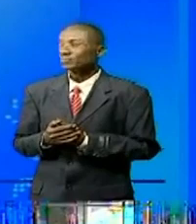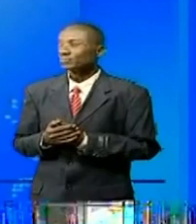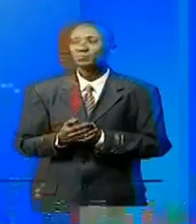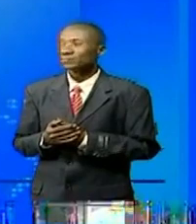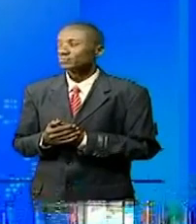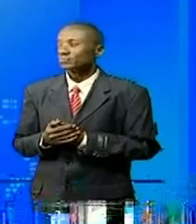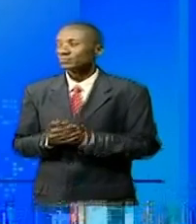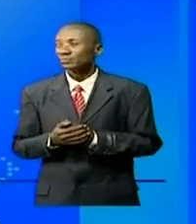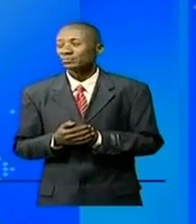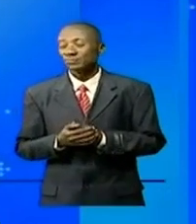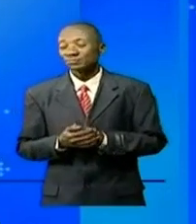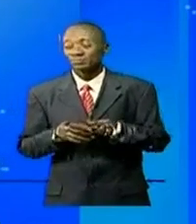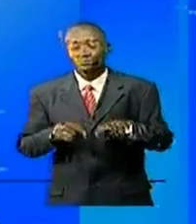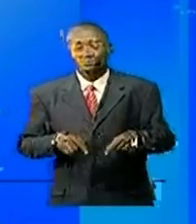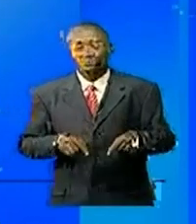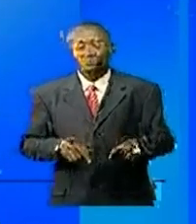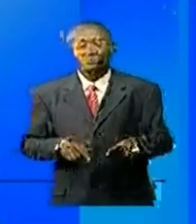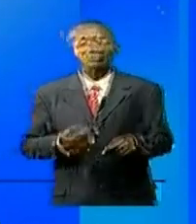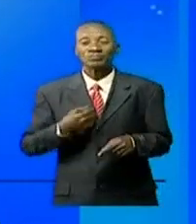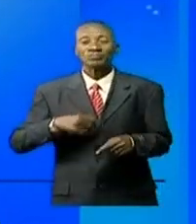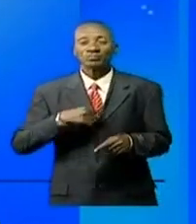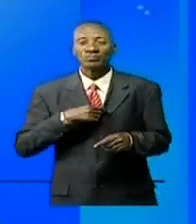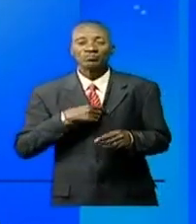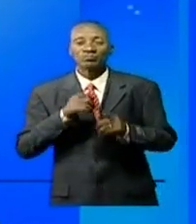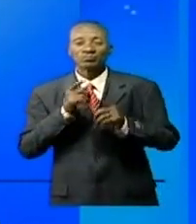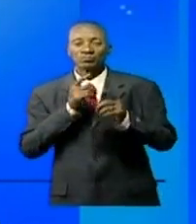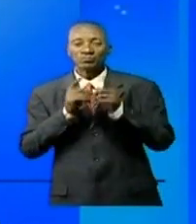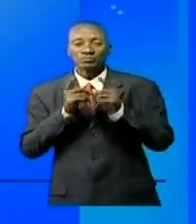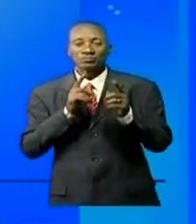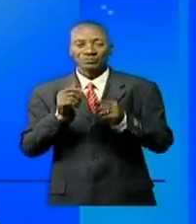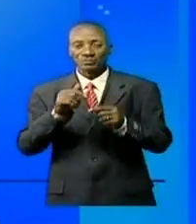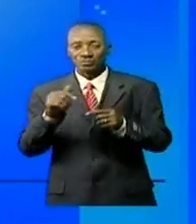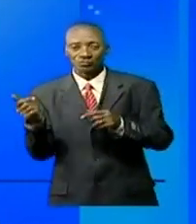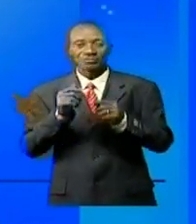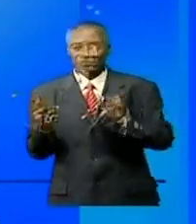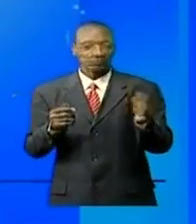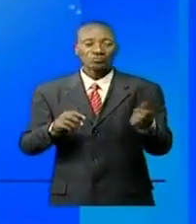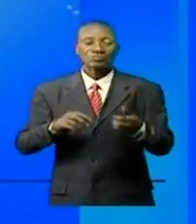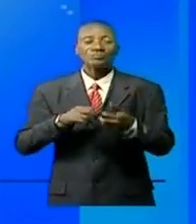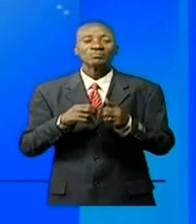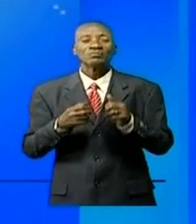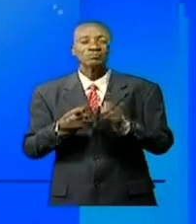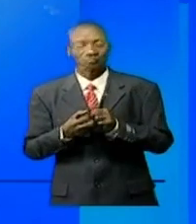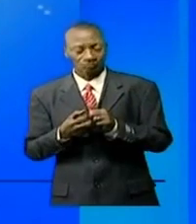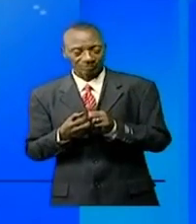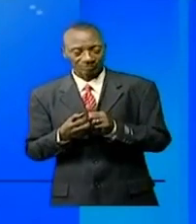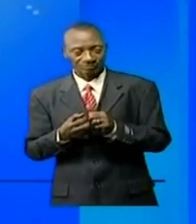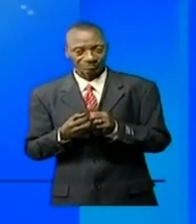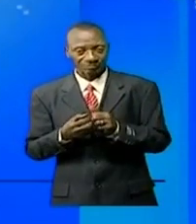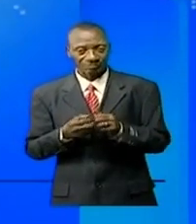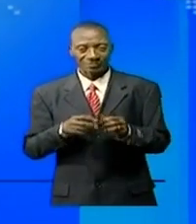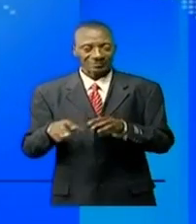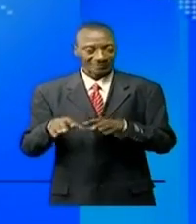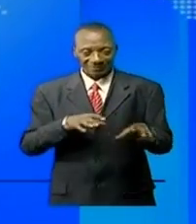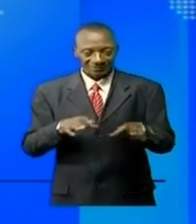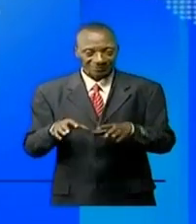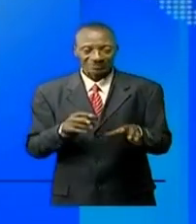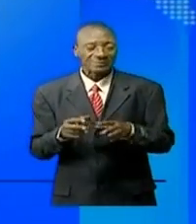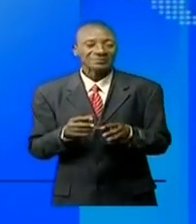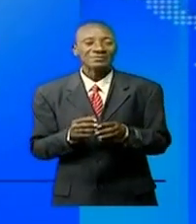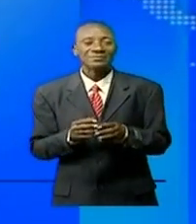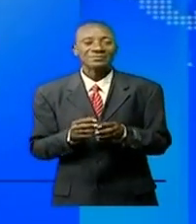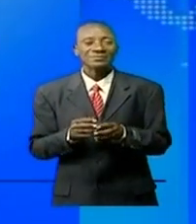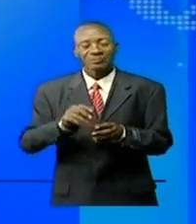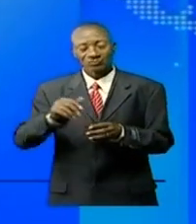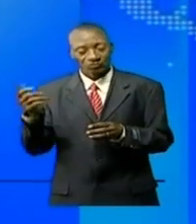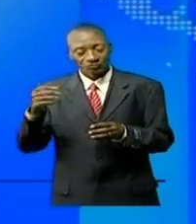salue l'exécution des différents travaux de réhabilitation et modernisation des infrastructures routières urbaines dans la ville portuaire du